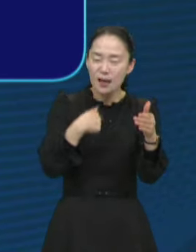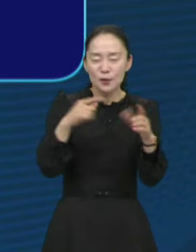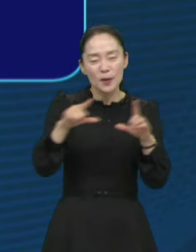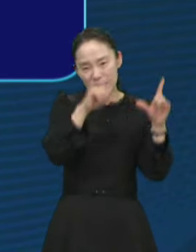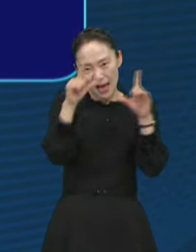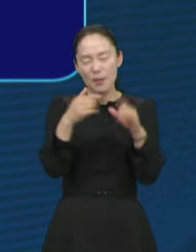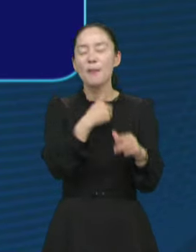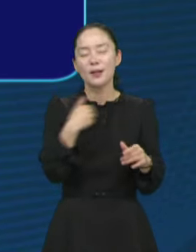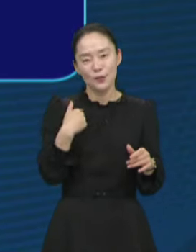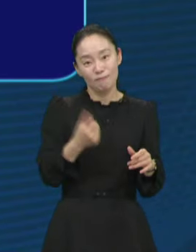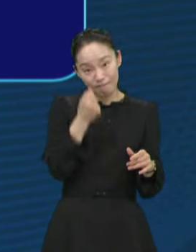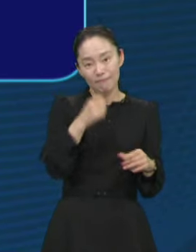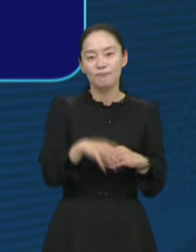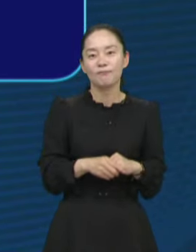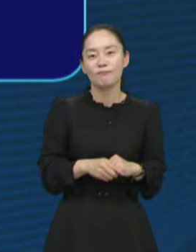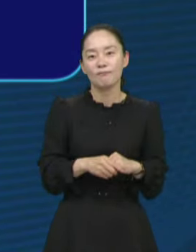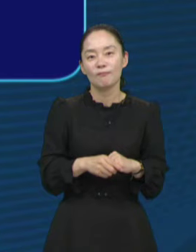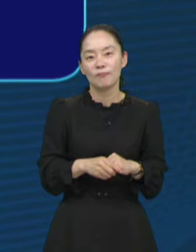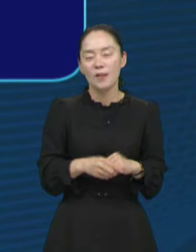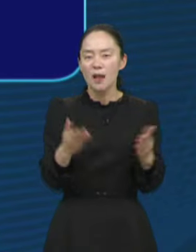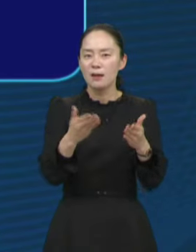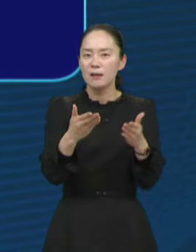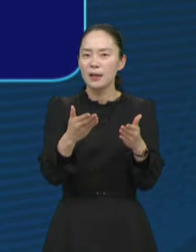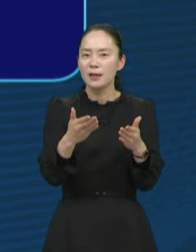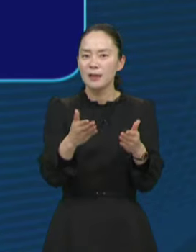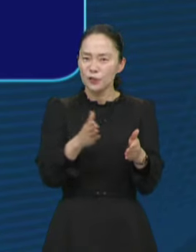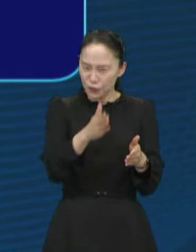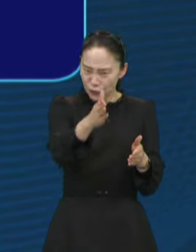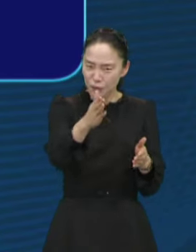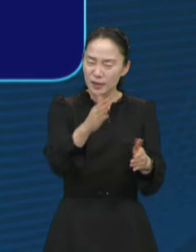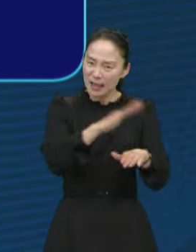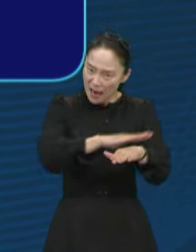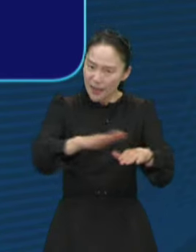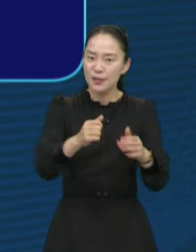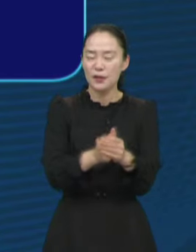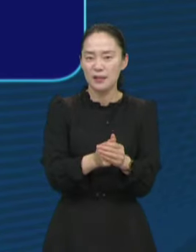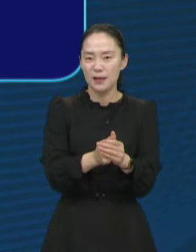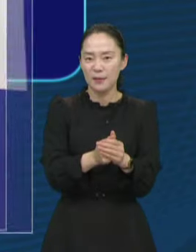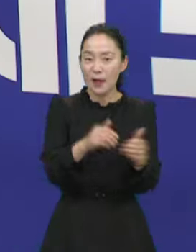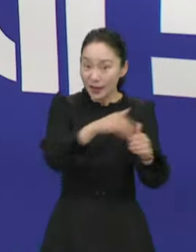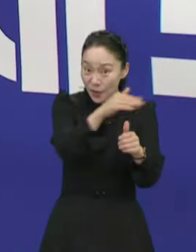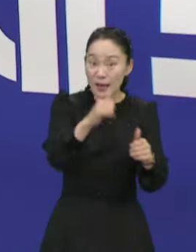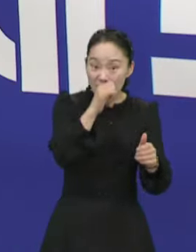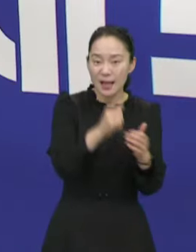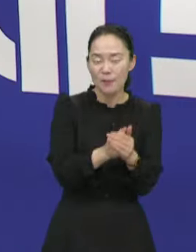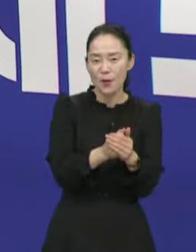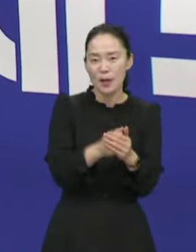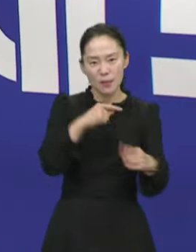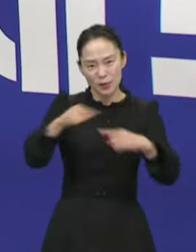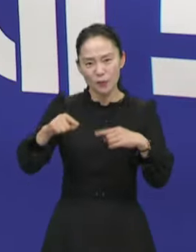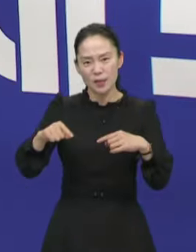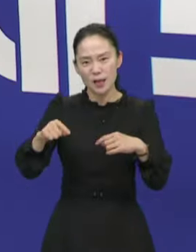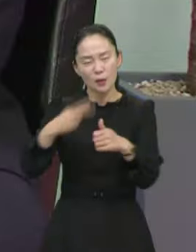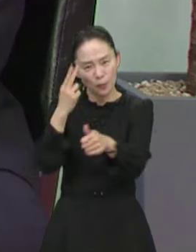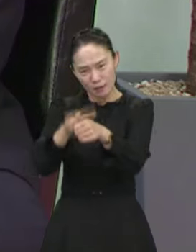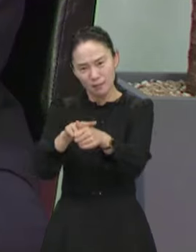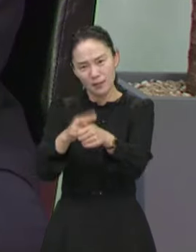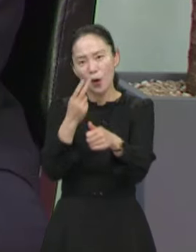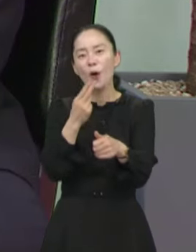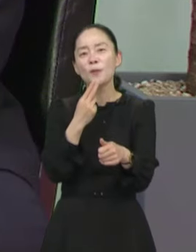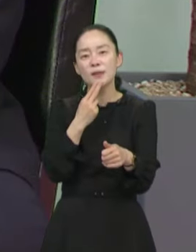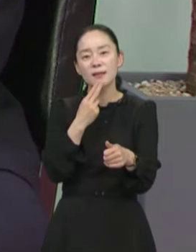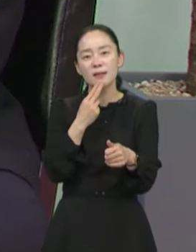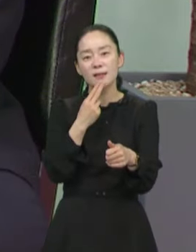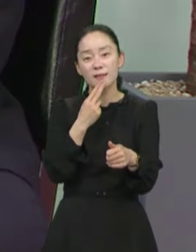만족하고 있었습니다 그 일을 잘할 수 있는 환경만 만 되었다면 어쩌면이 일에 도전하지 않았을지도 모르는데요